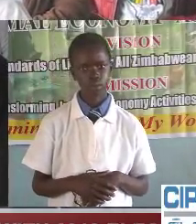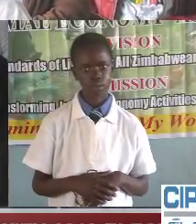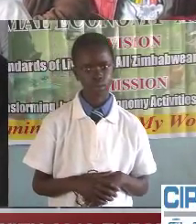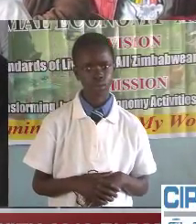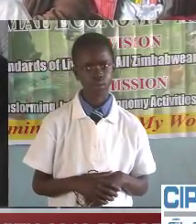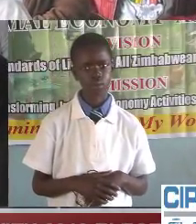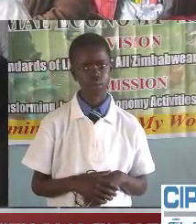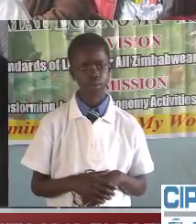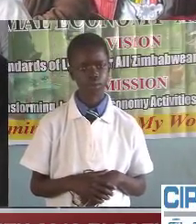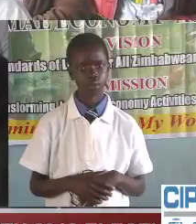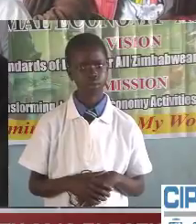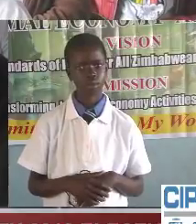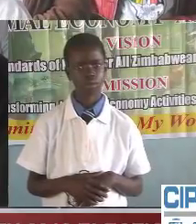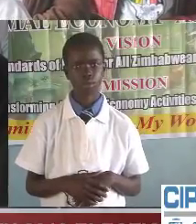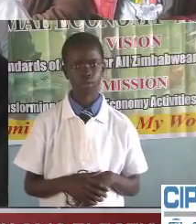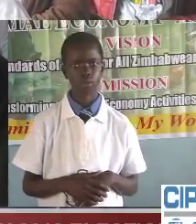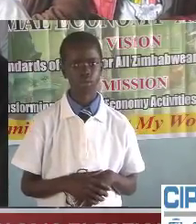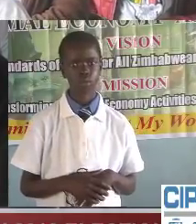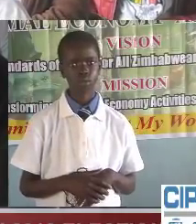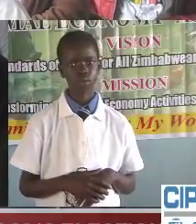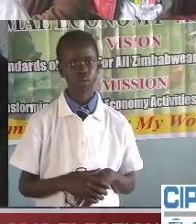naye.